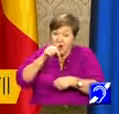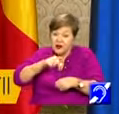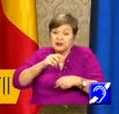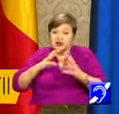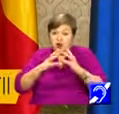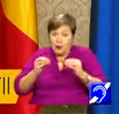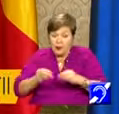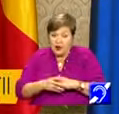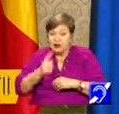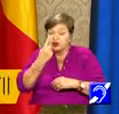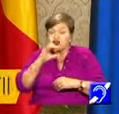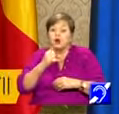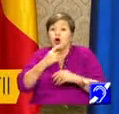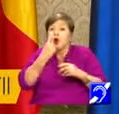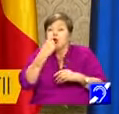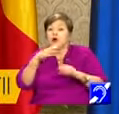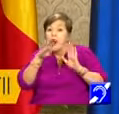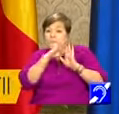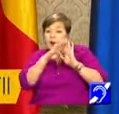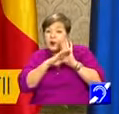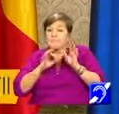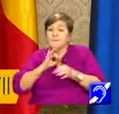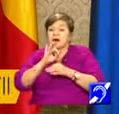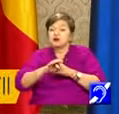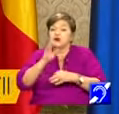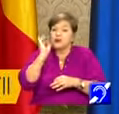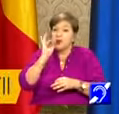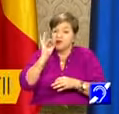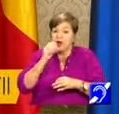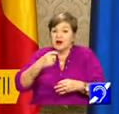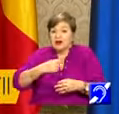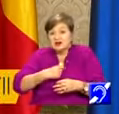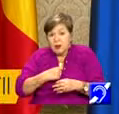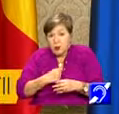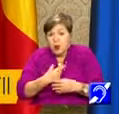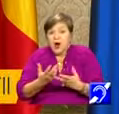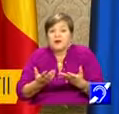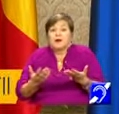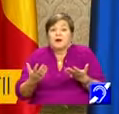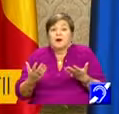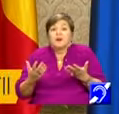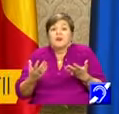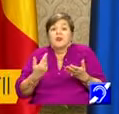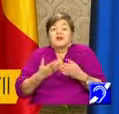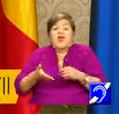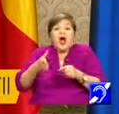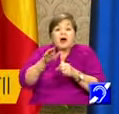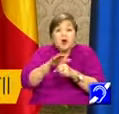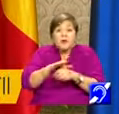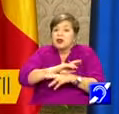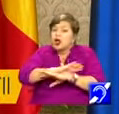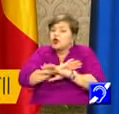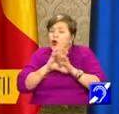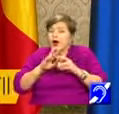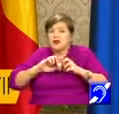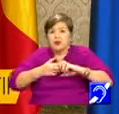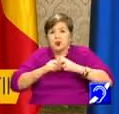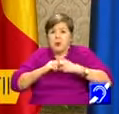și un program de măsuri sociale, astfel încât să poată să fie acoperite toate problemele create